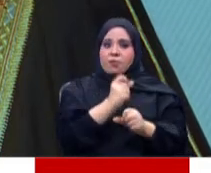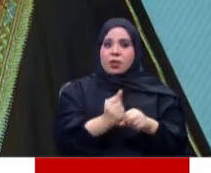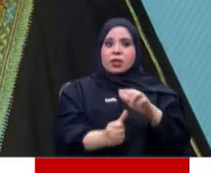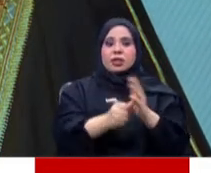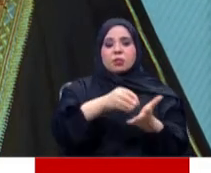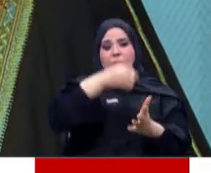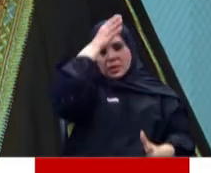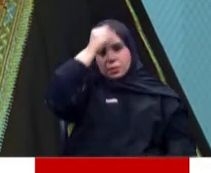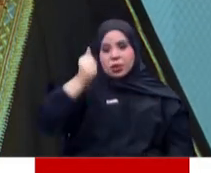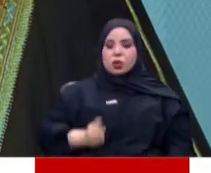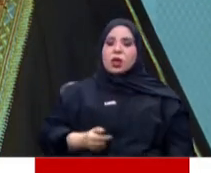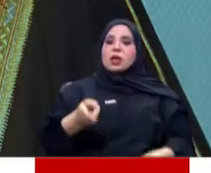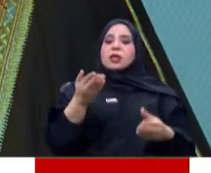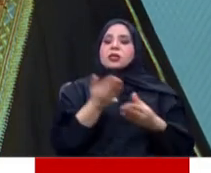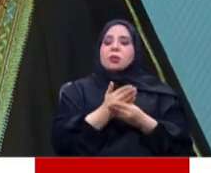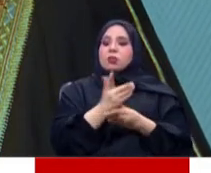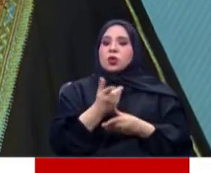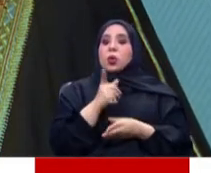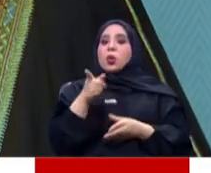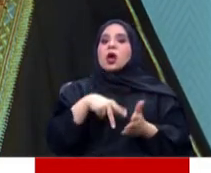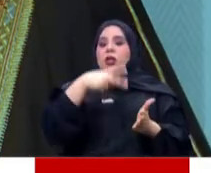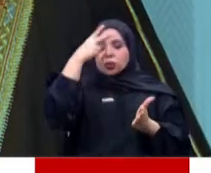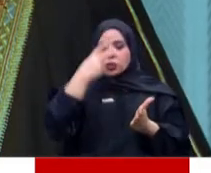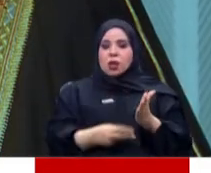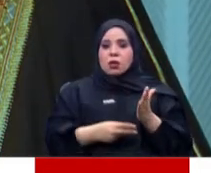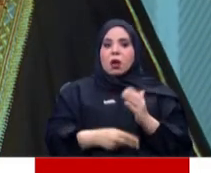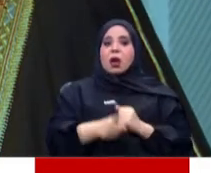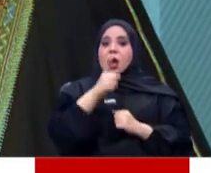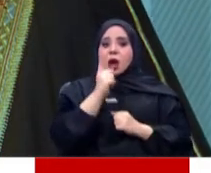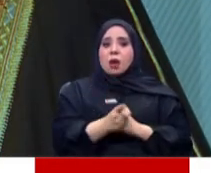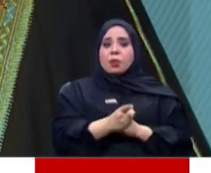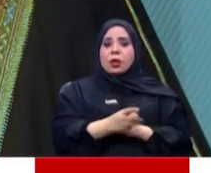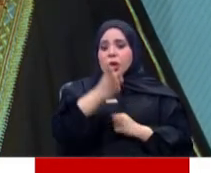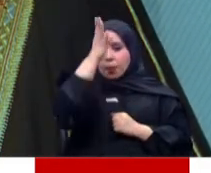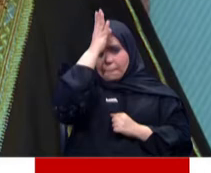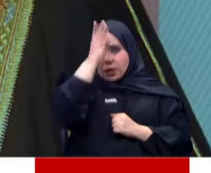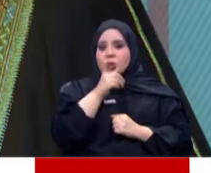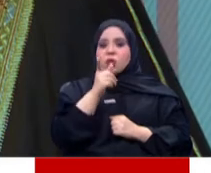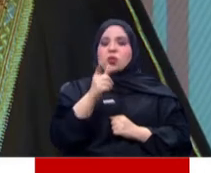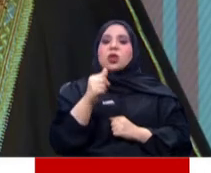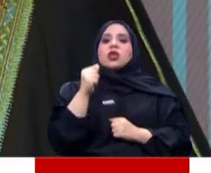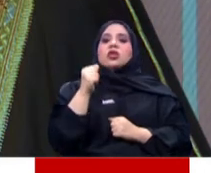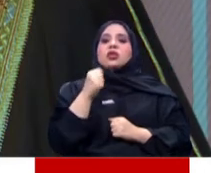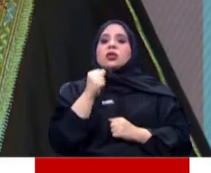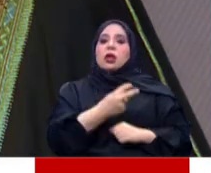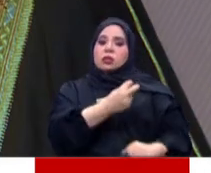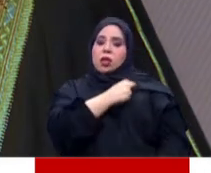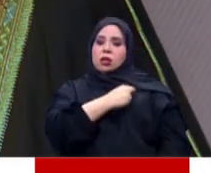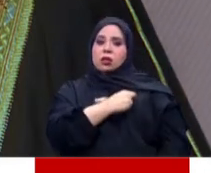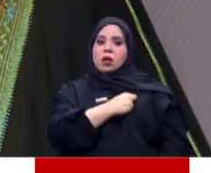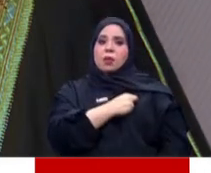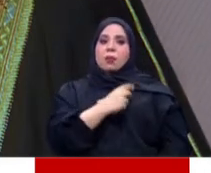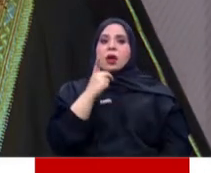صاحب الجلالة الملك حمد بن عيسى الخليفة عاهل البلاد المفدى فضله الله ورعاه لإصدار أمره الملكي السامي باستحداث